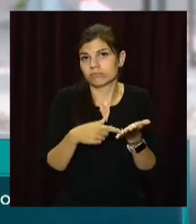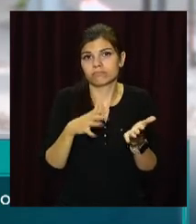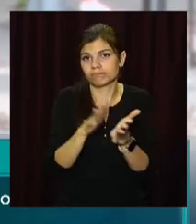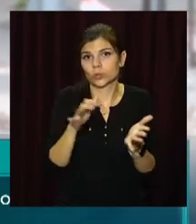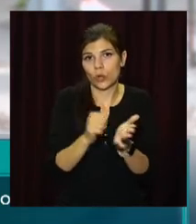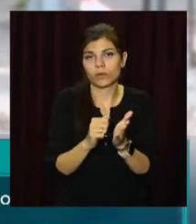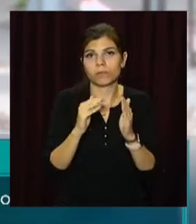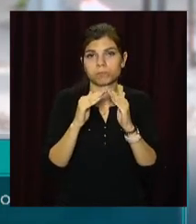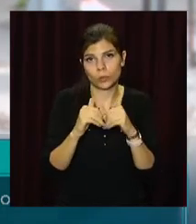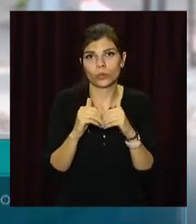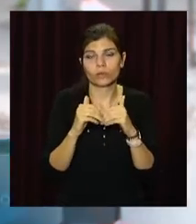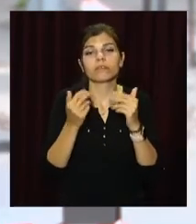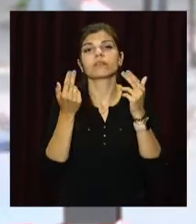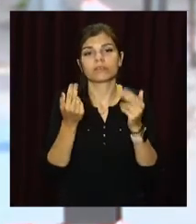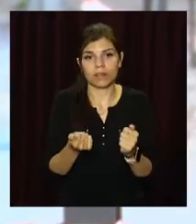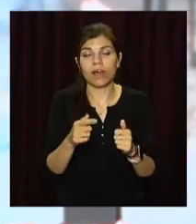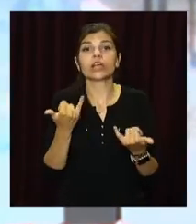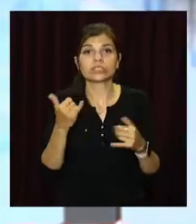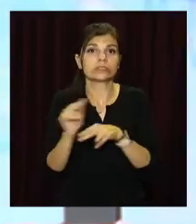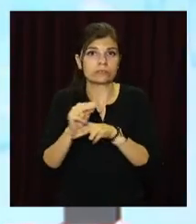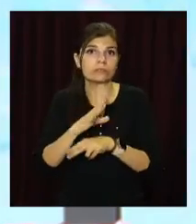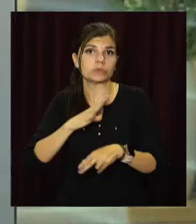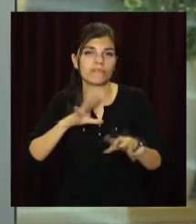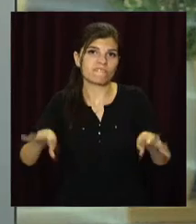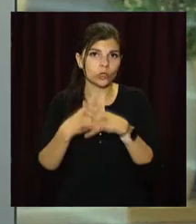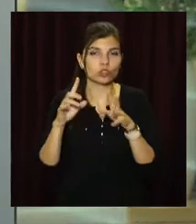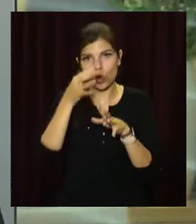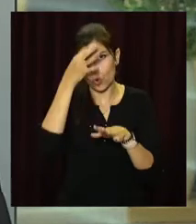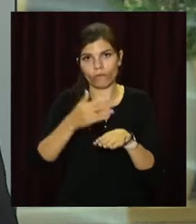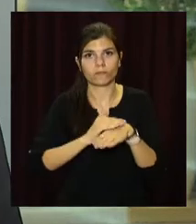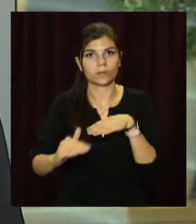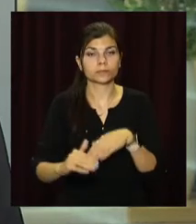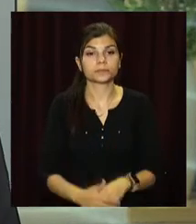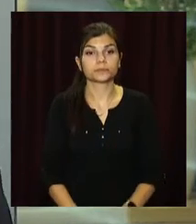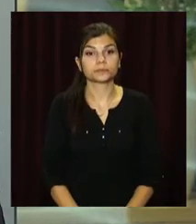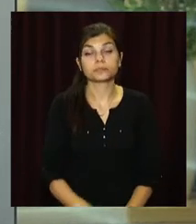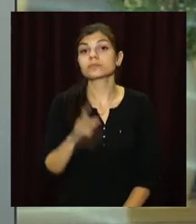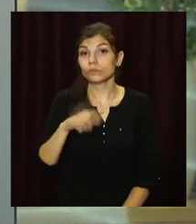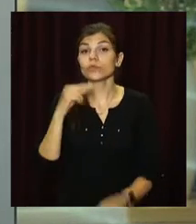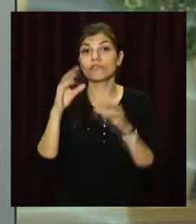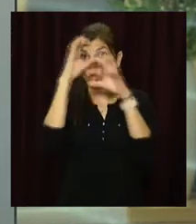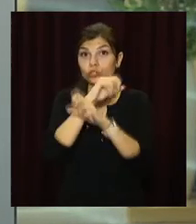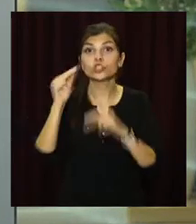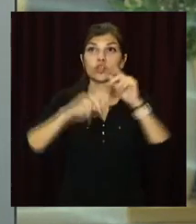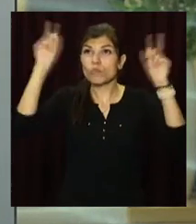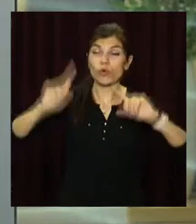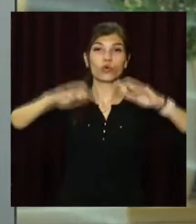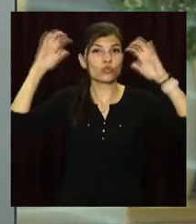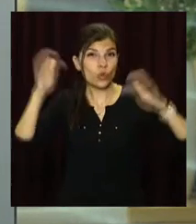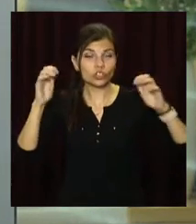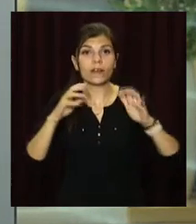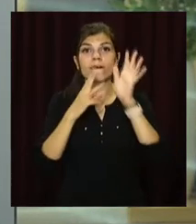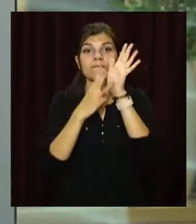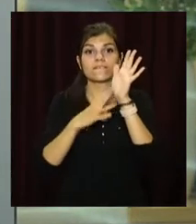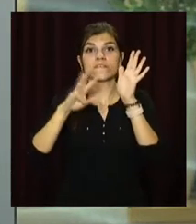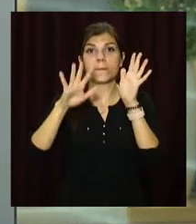потом будет наведено благоустройство с восстановлением асфальтного покрытия. Також вночі через грози, пориви вітру та дощ